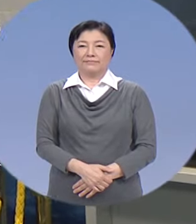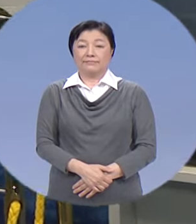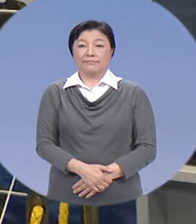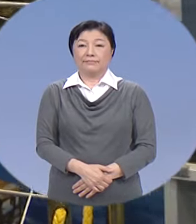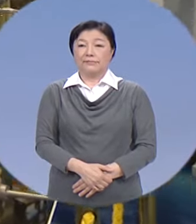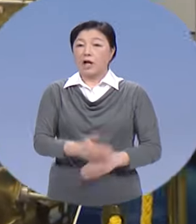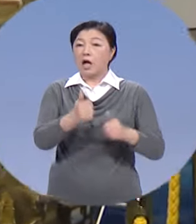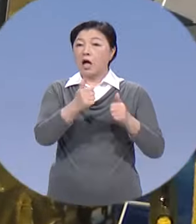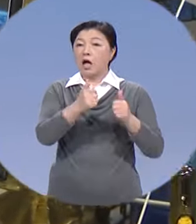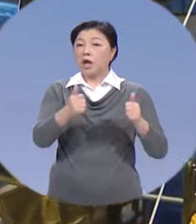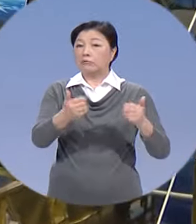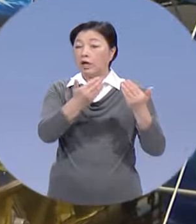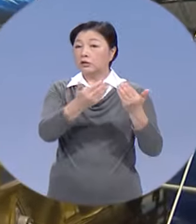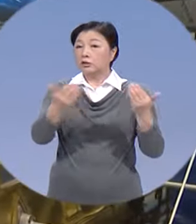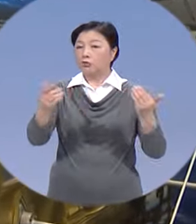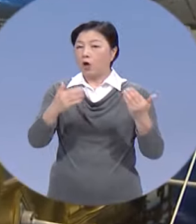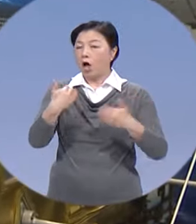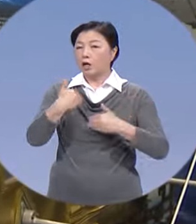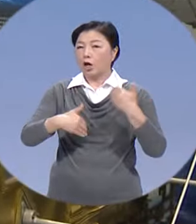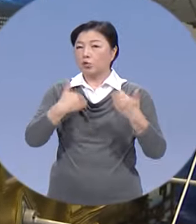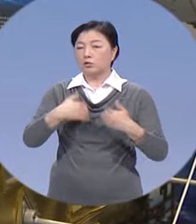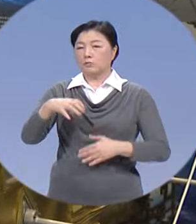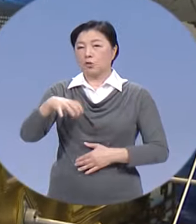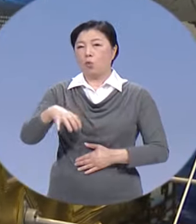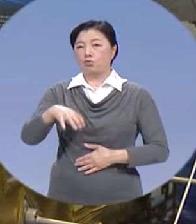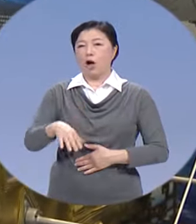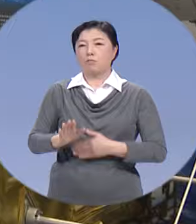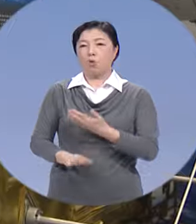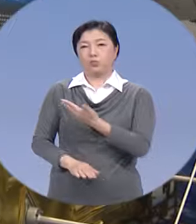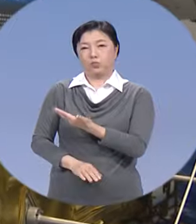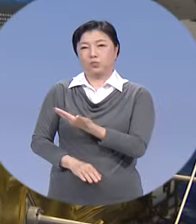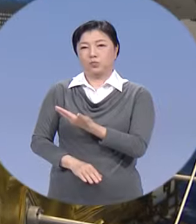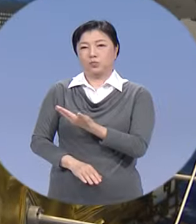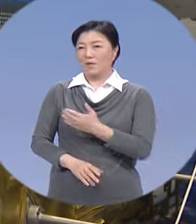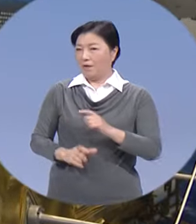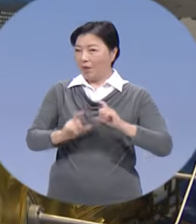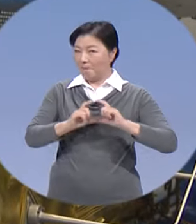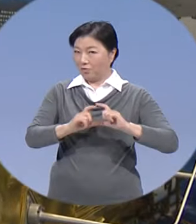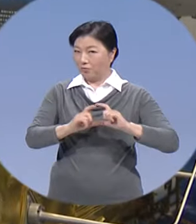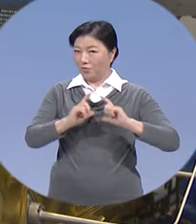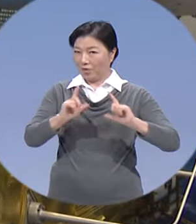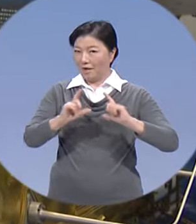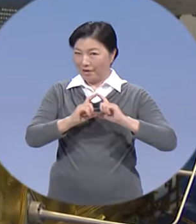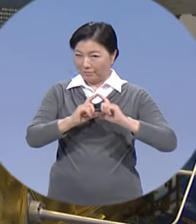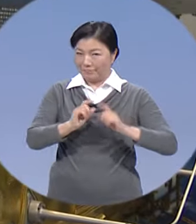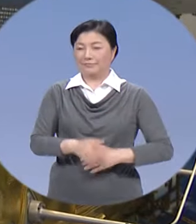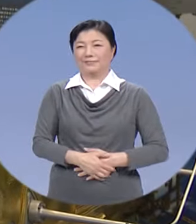展示室にはこんなお楽しみコーナーも。 丸ですかね。